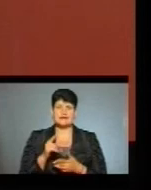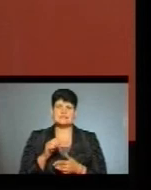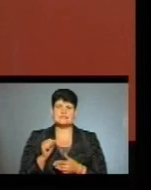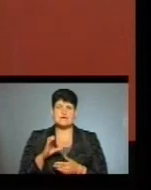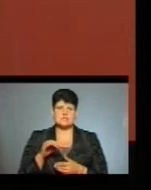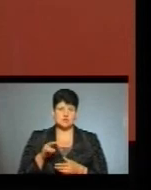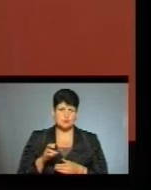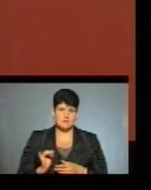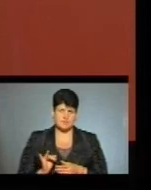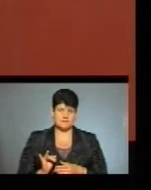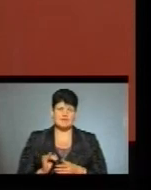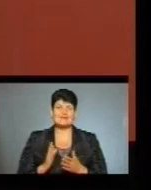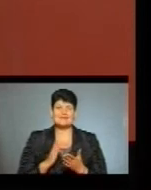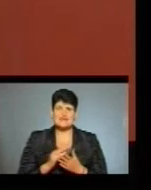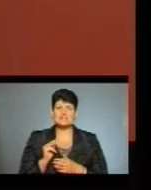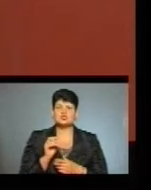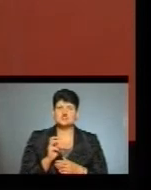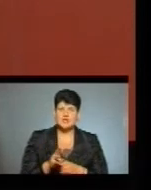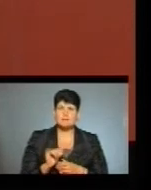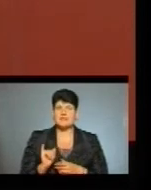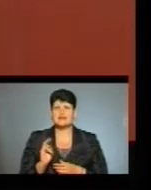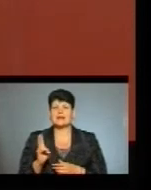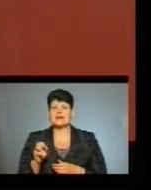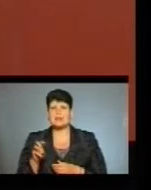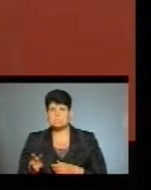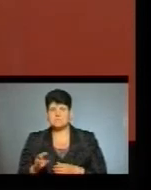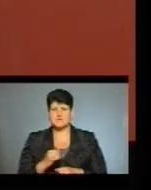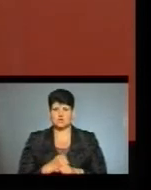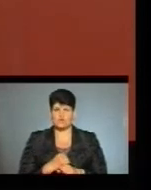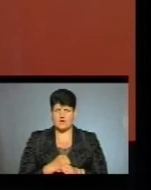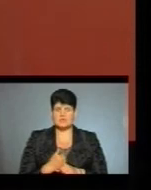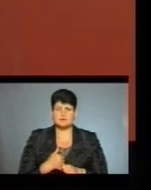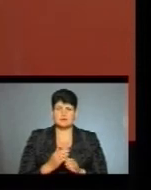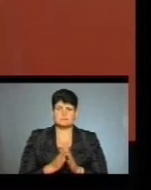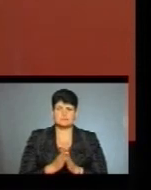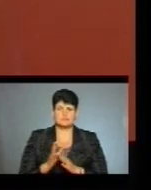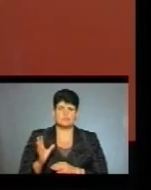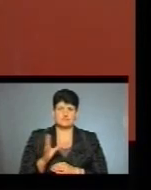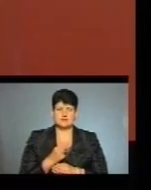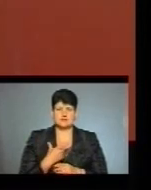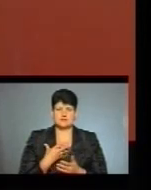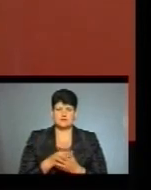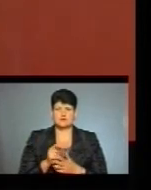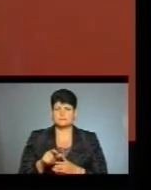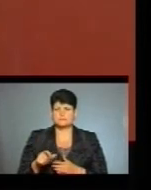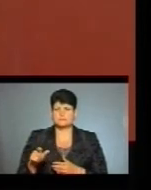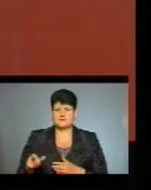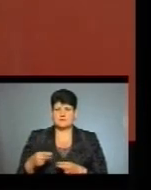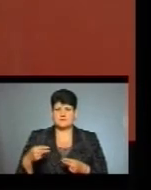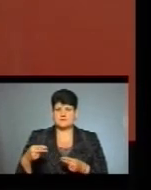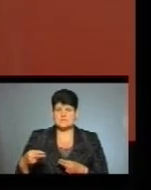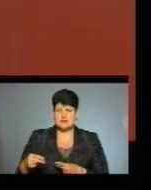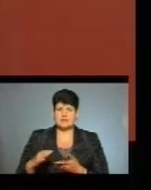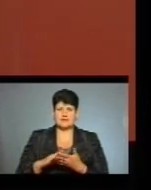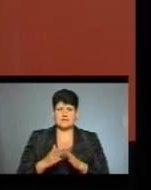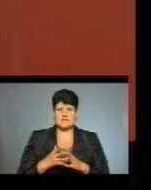є чим і ким працювати. Тобто ми закликаємо всіх своїх пацієнтів, які підписали декларації